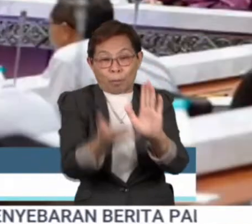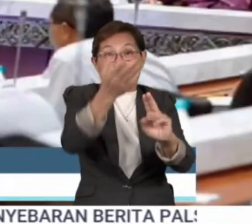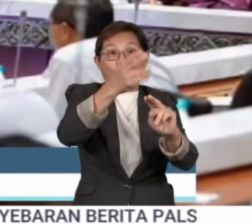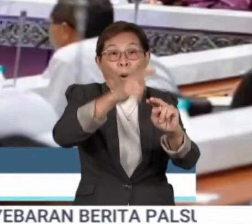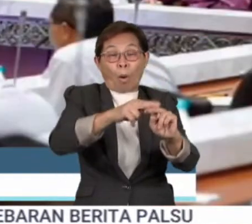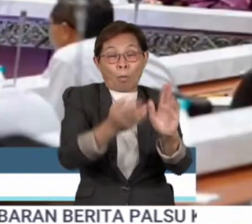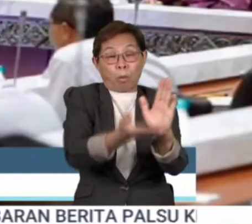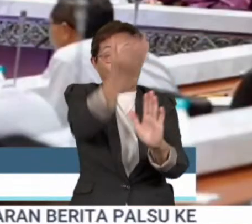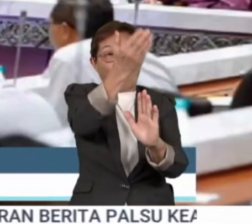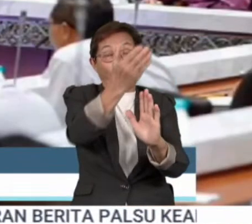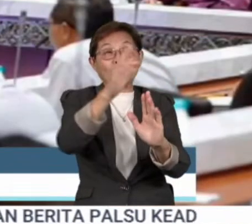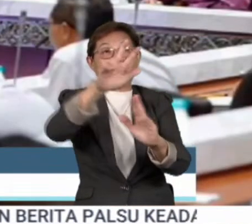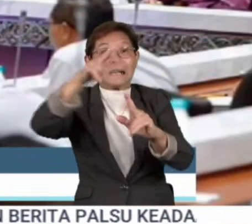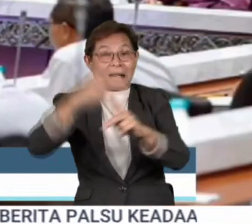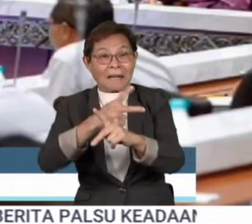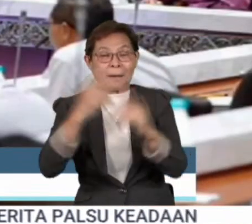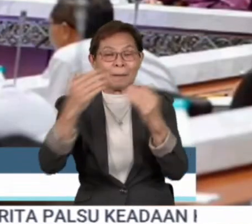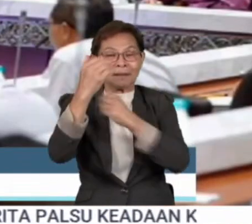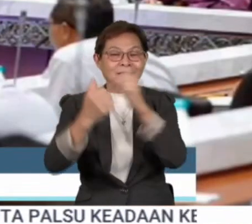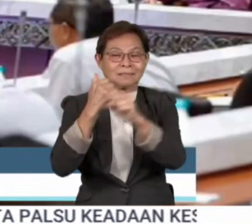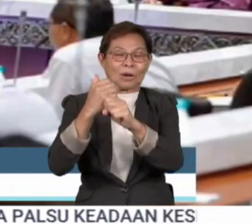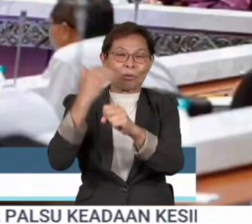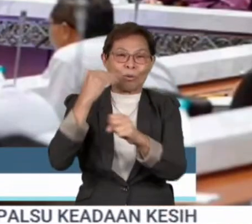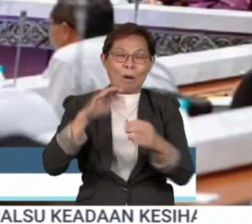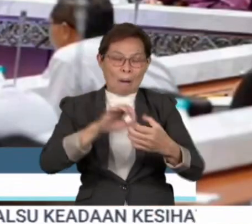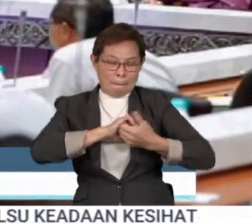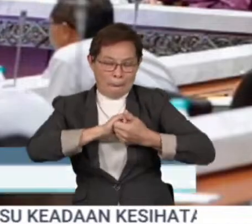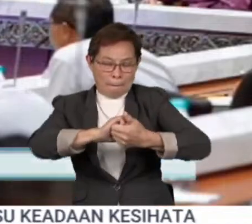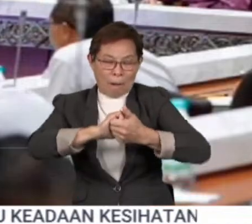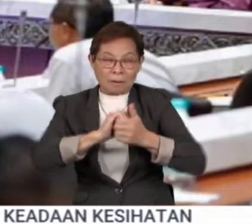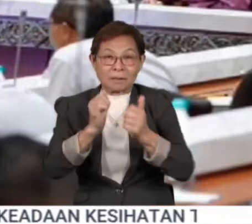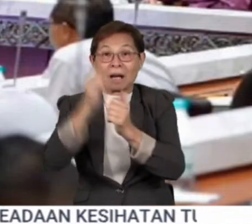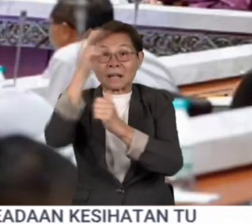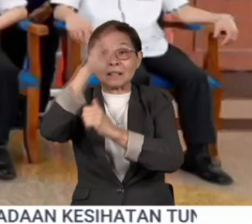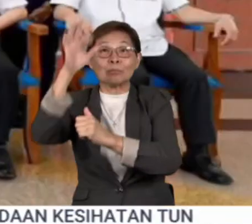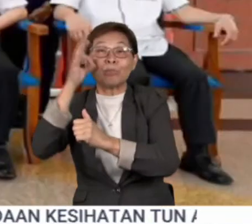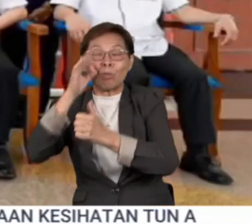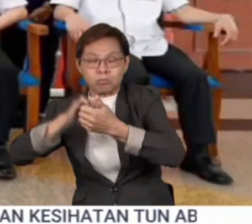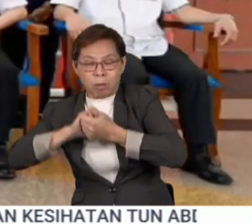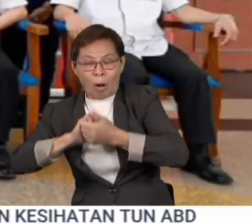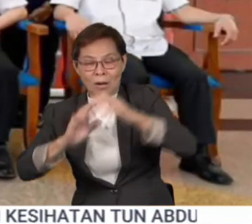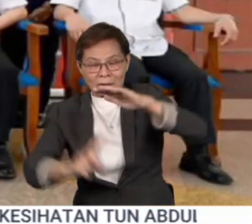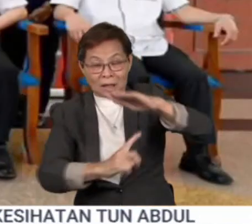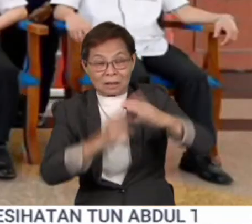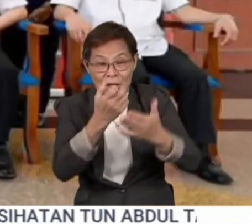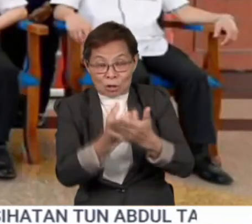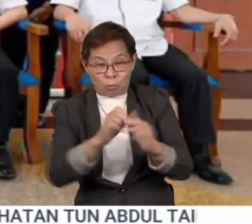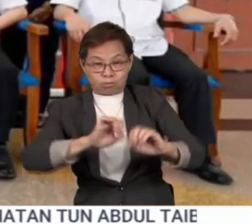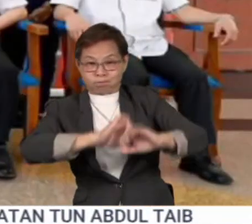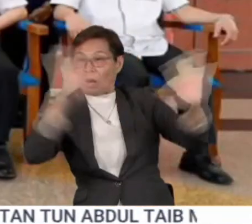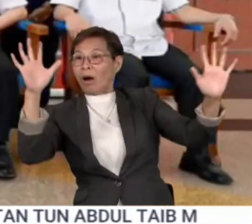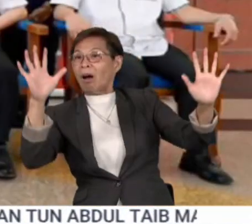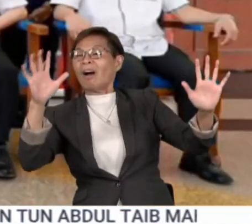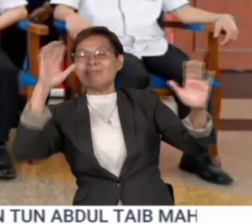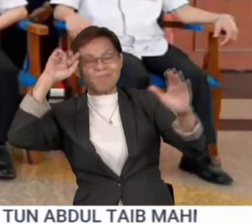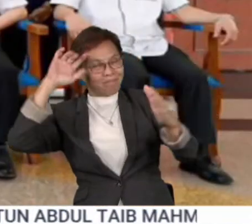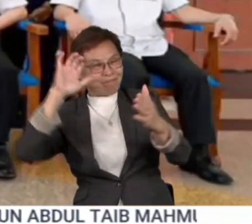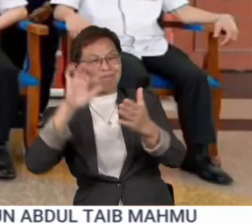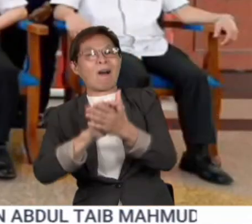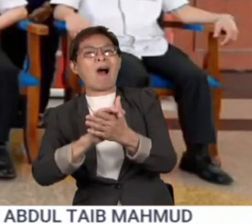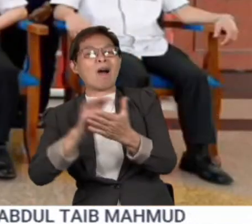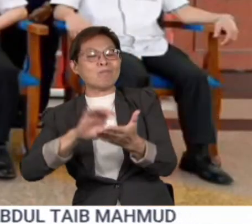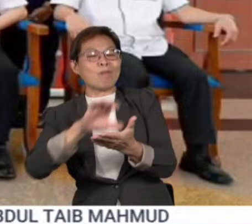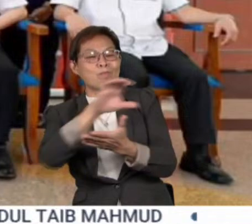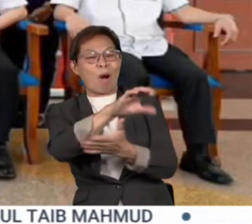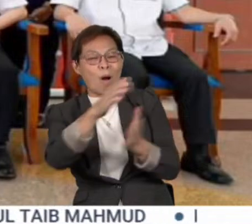ganda berbanding suku pertama tahun lalu. Kerjasama erat Johor bersama Kerajaan Persekutuan serta dasar ekonomi yang jelas meyakinkan lebih ramai pelabur